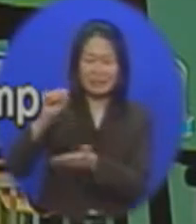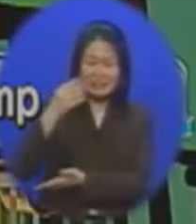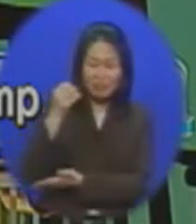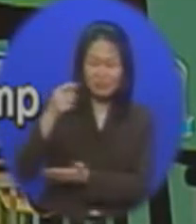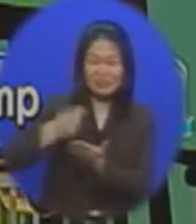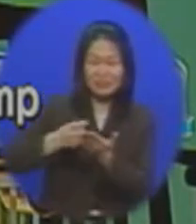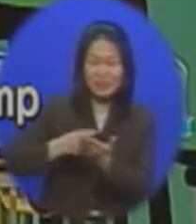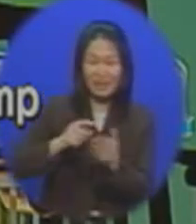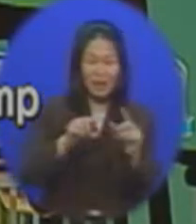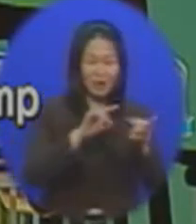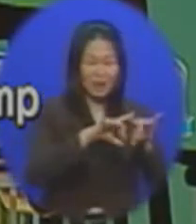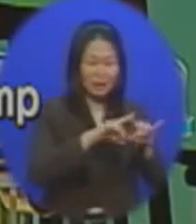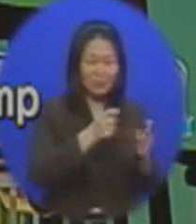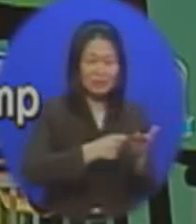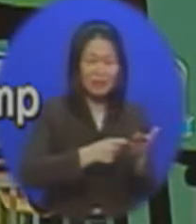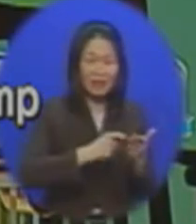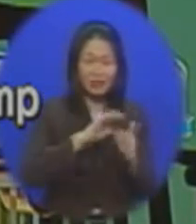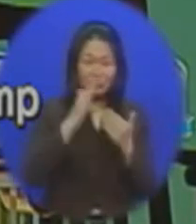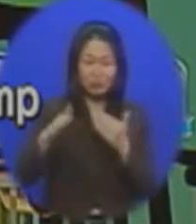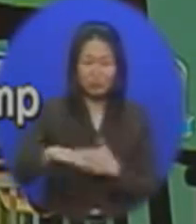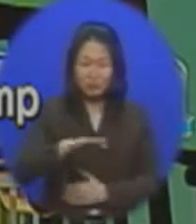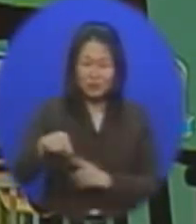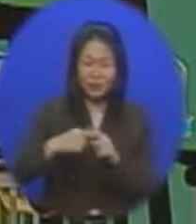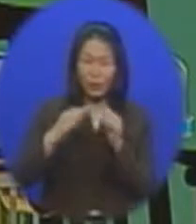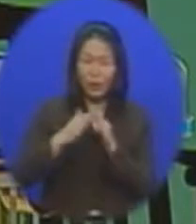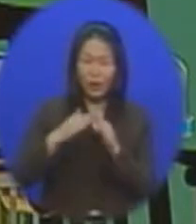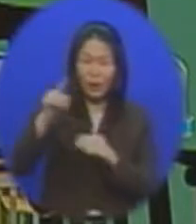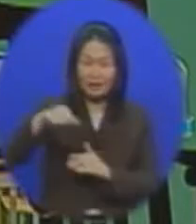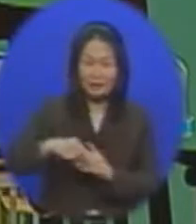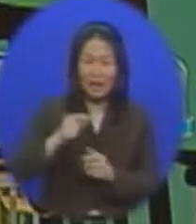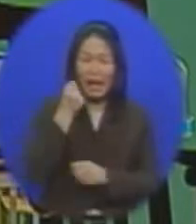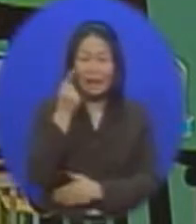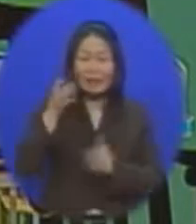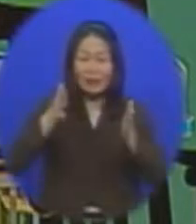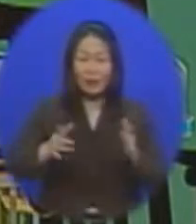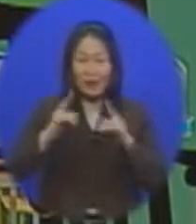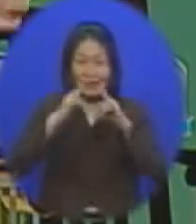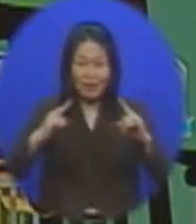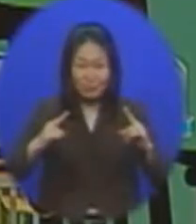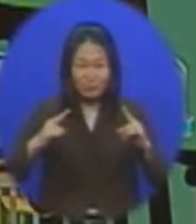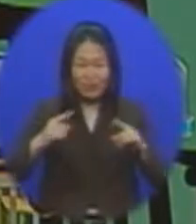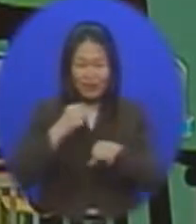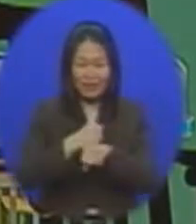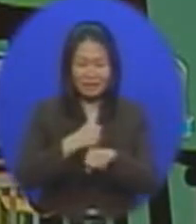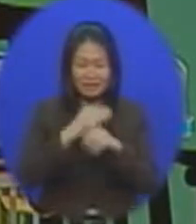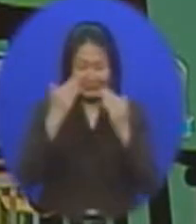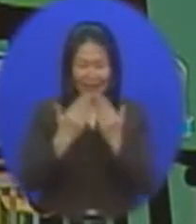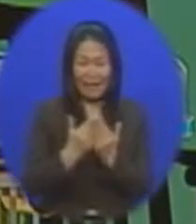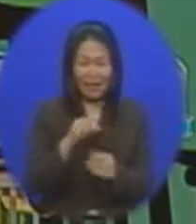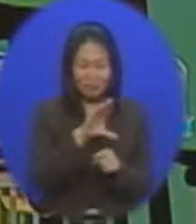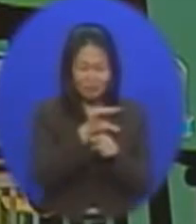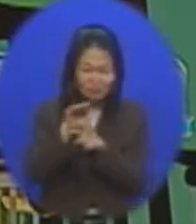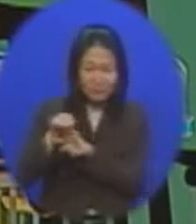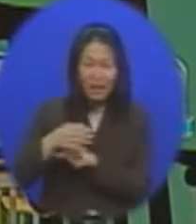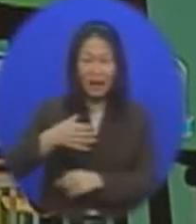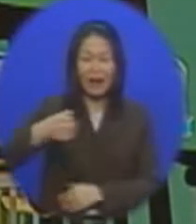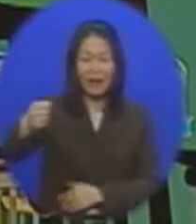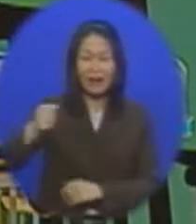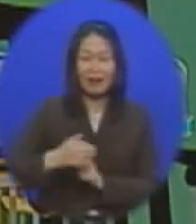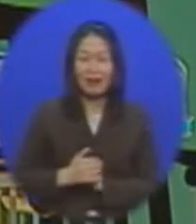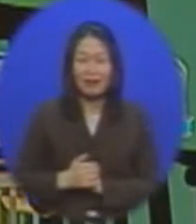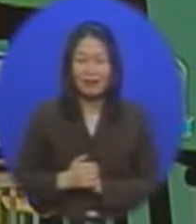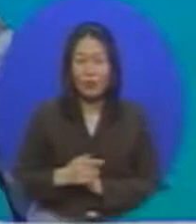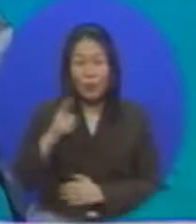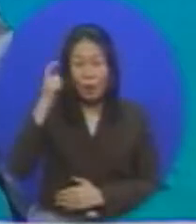우리 교회 와서 한달동안 캠프를 차려 놓고 우리 교회의 모든 걸 다 취지에 가라 왜